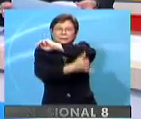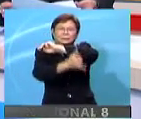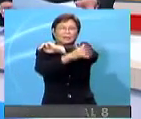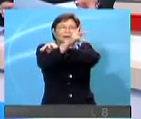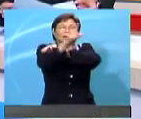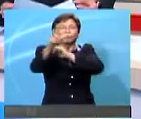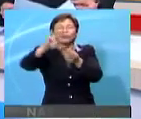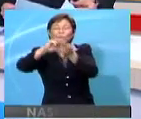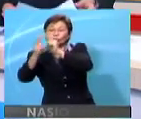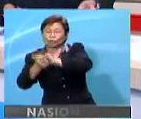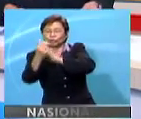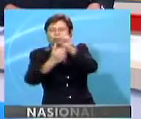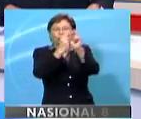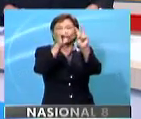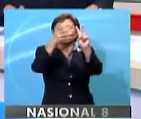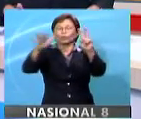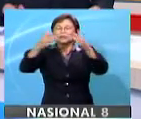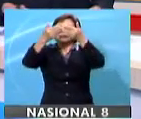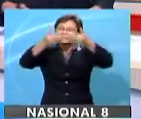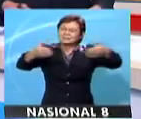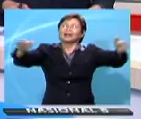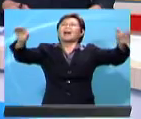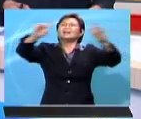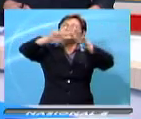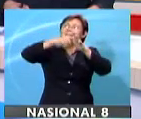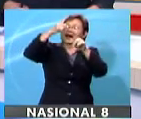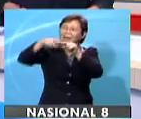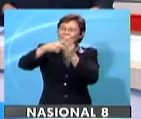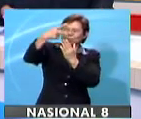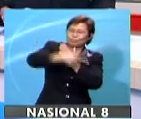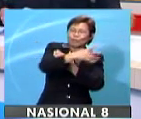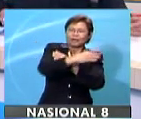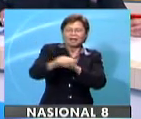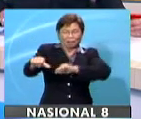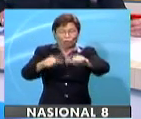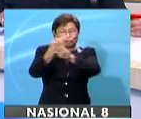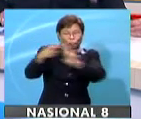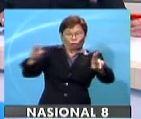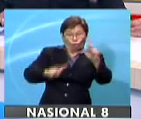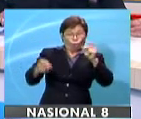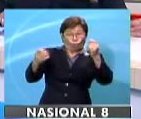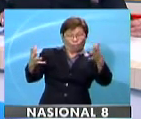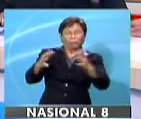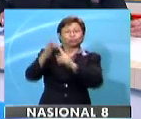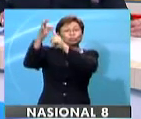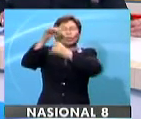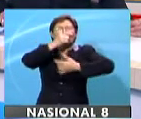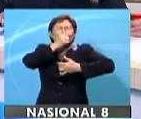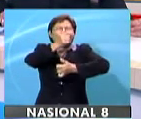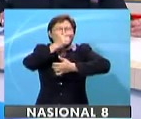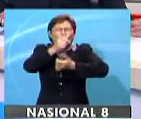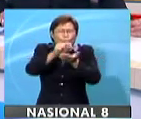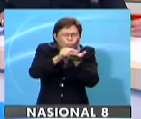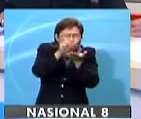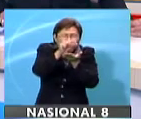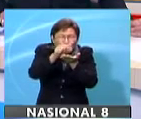KL Converge 2015 membuka tirai dengan pelbagai program serta aktiviti yang disediakan orang ramai, terutamanya peminat gadget.